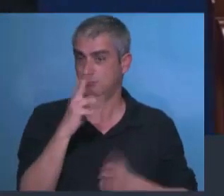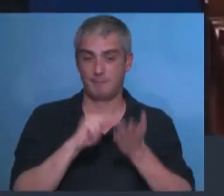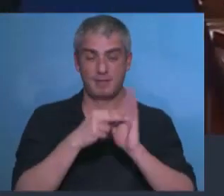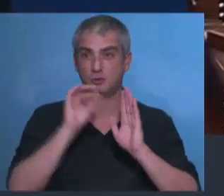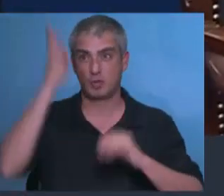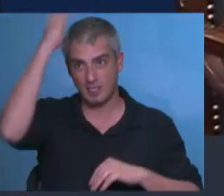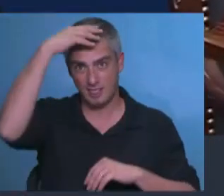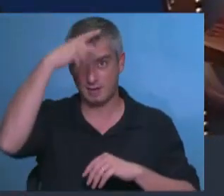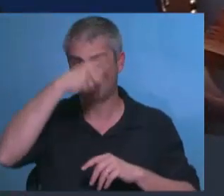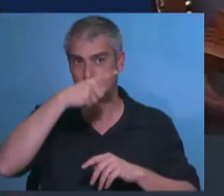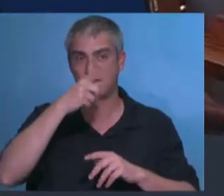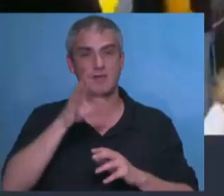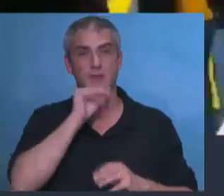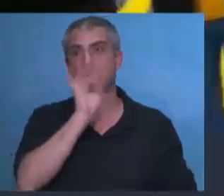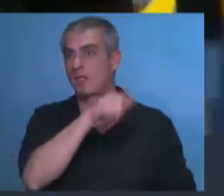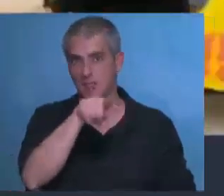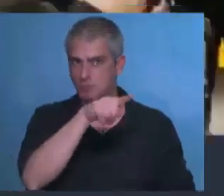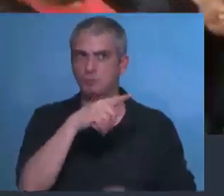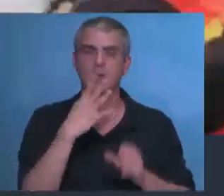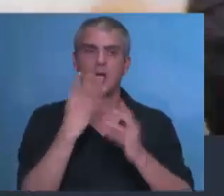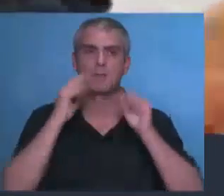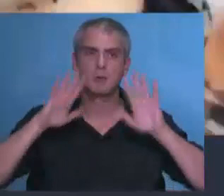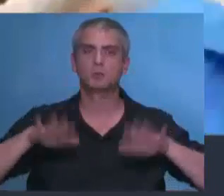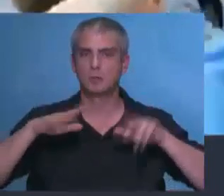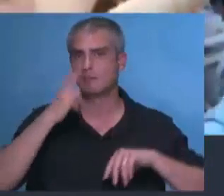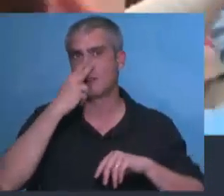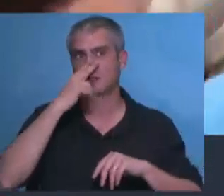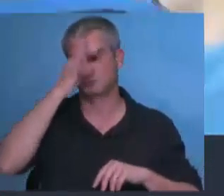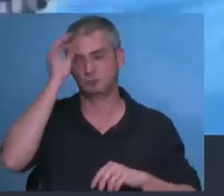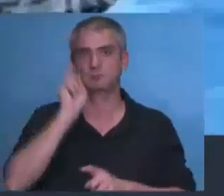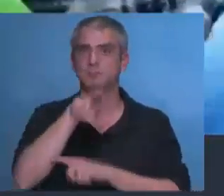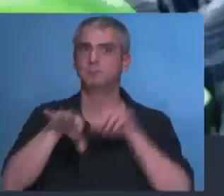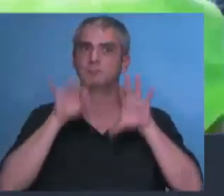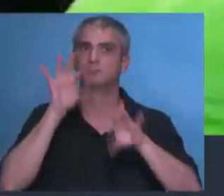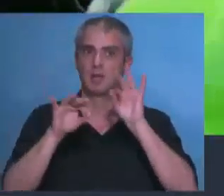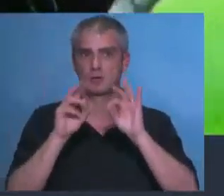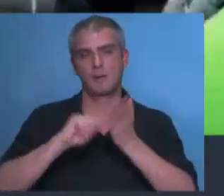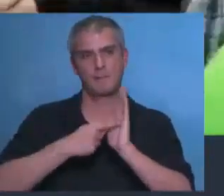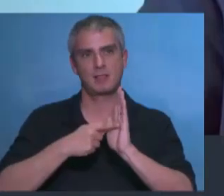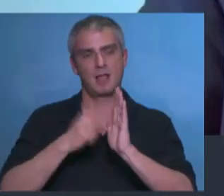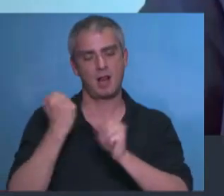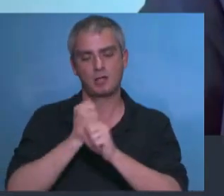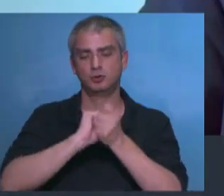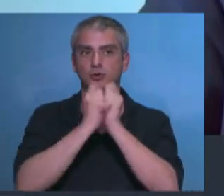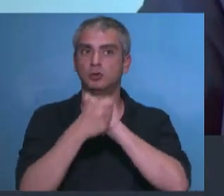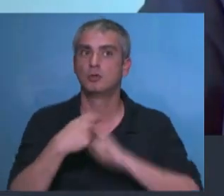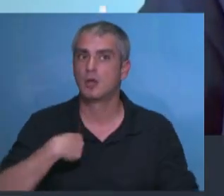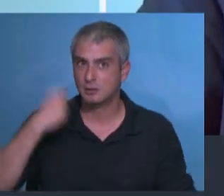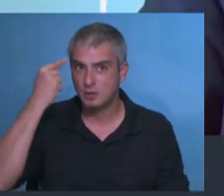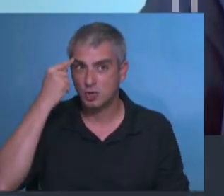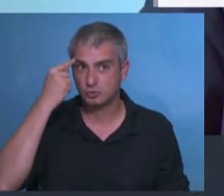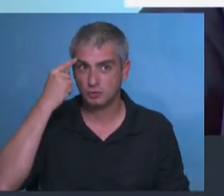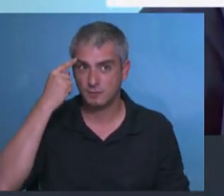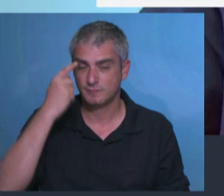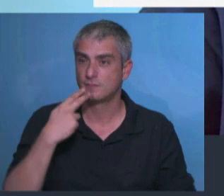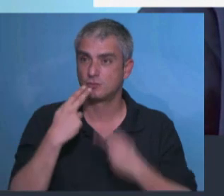טראמפ וההצהרות שלו נגדם הובילו לא מעט מוסלמים לנסות את מזלם בבחירות האלה במטרה להביא שינוי. I think the